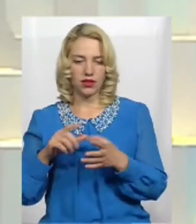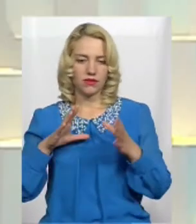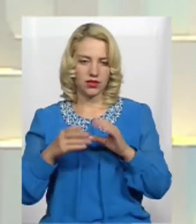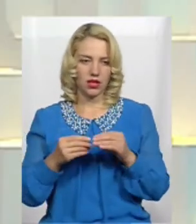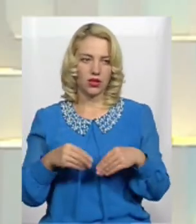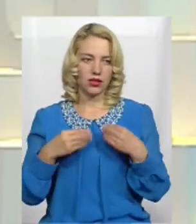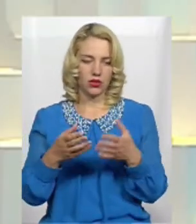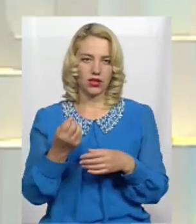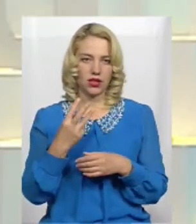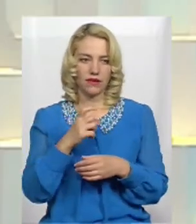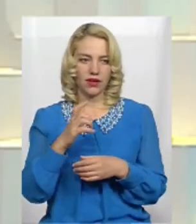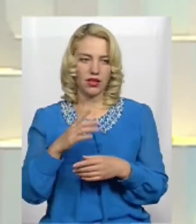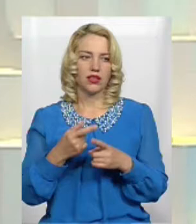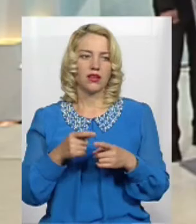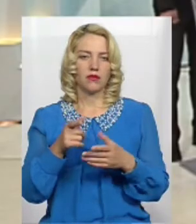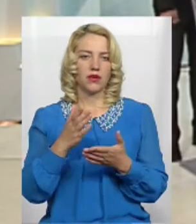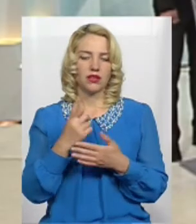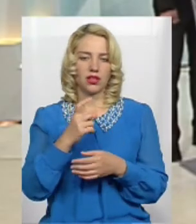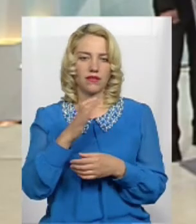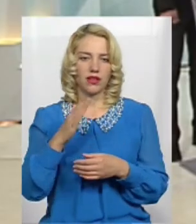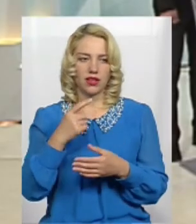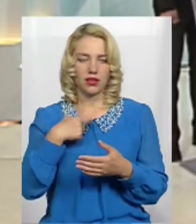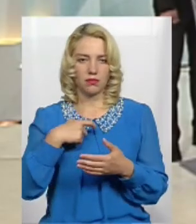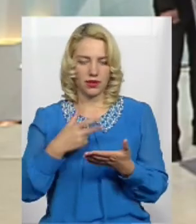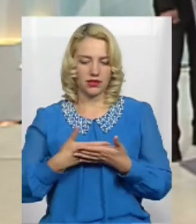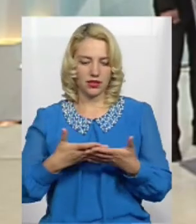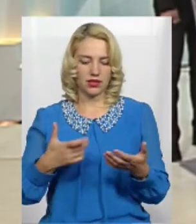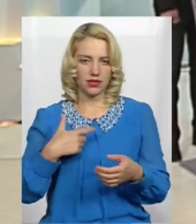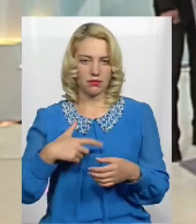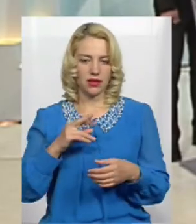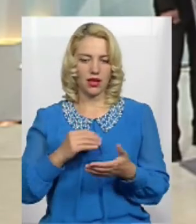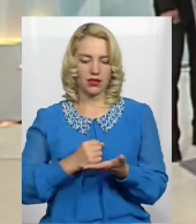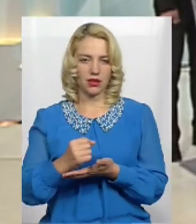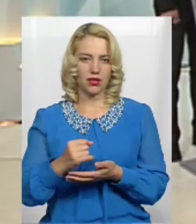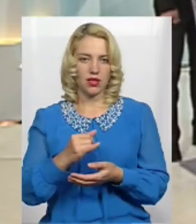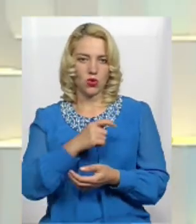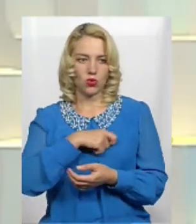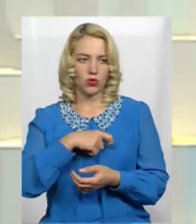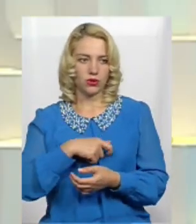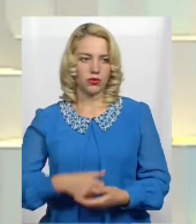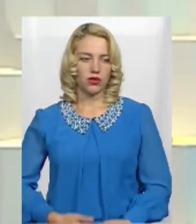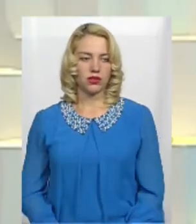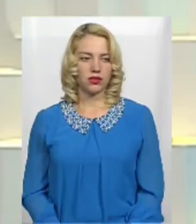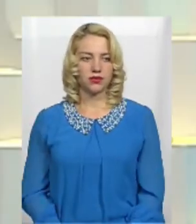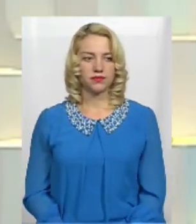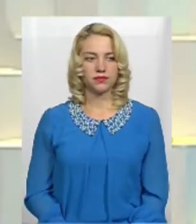відводиться 13 хвилин, а зараз маєте хвилину для презентації себе як кандидата у народні депутати. Прошу,